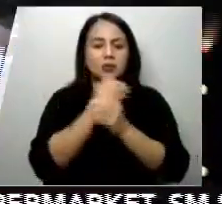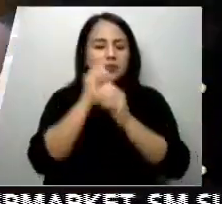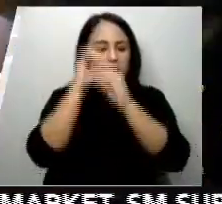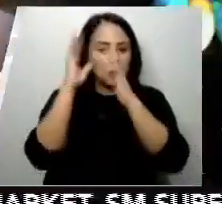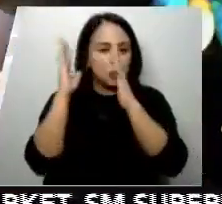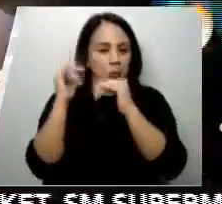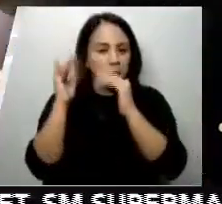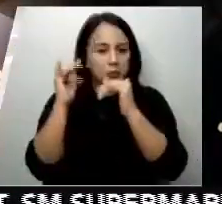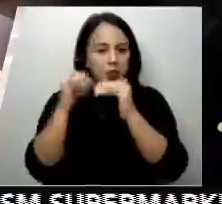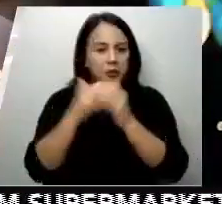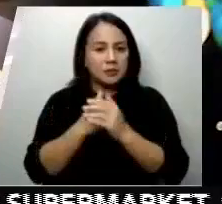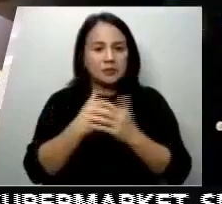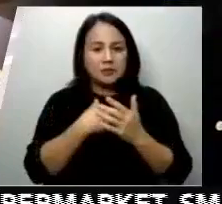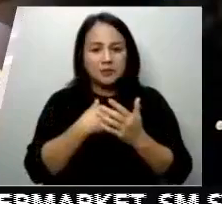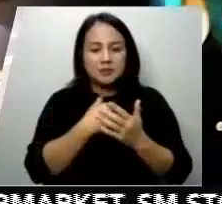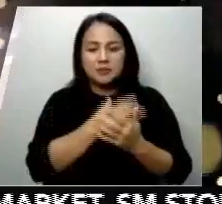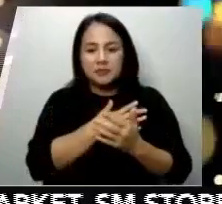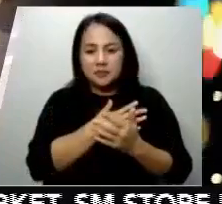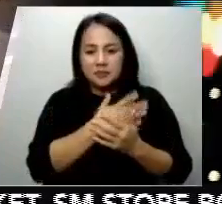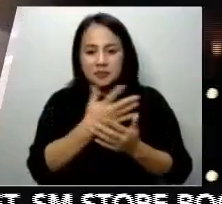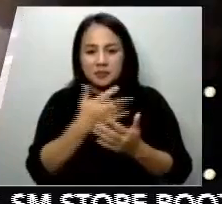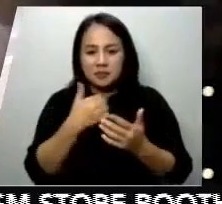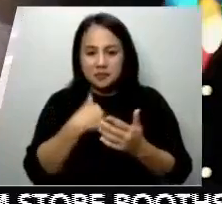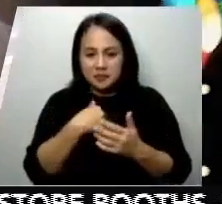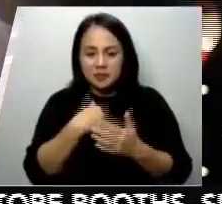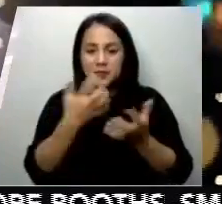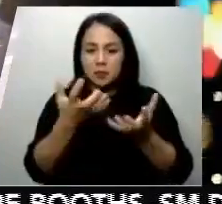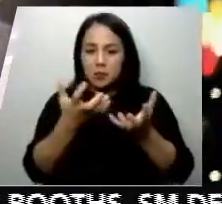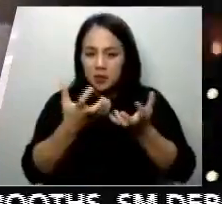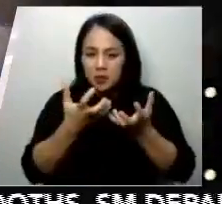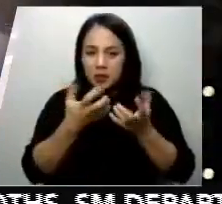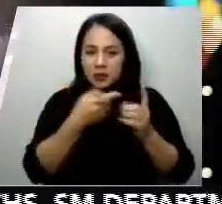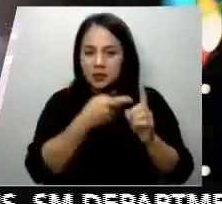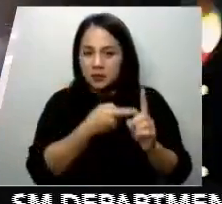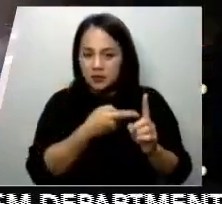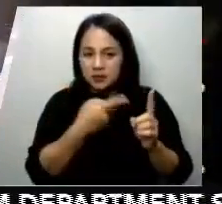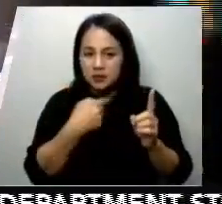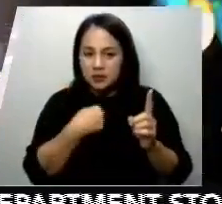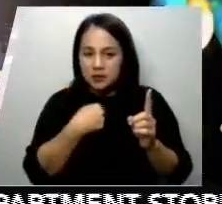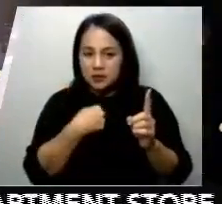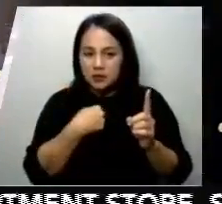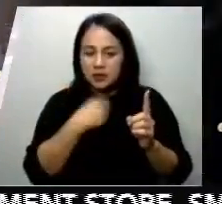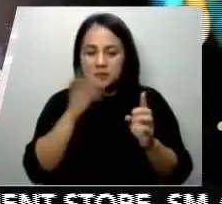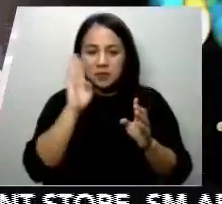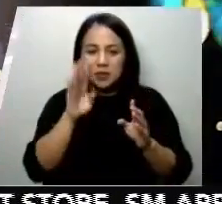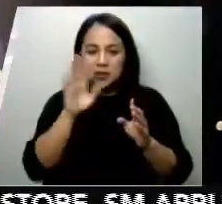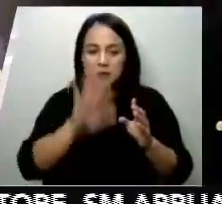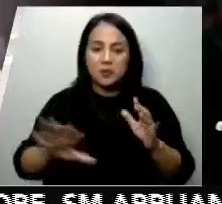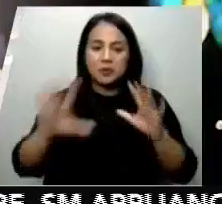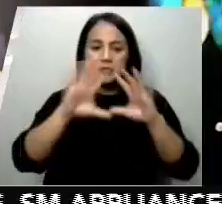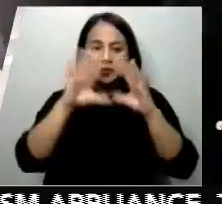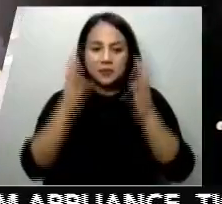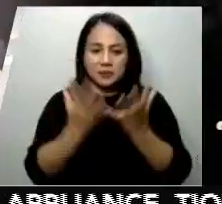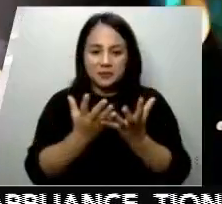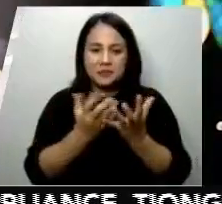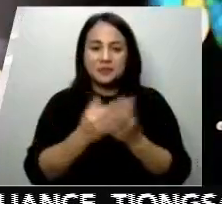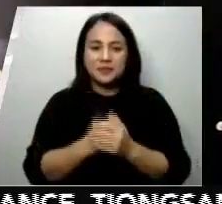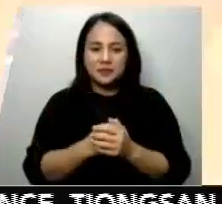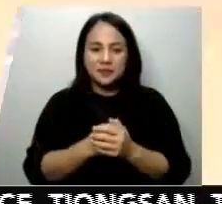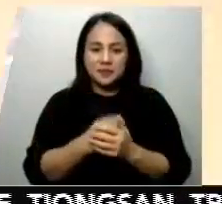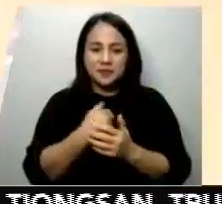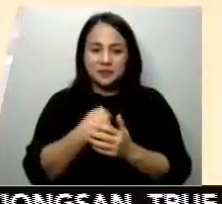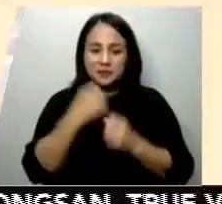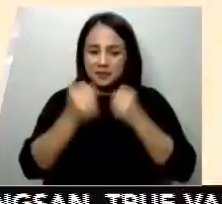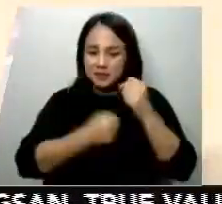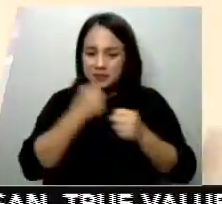the para-athlete and I want to see the fastest runner all over the world which is running on our